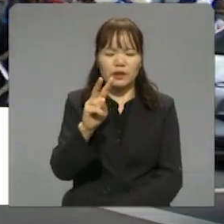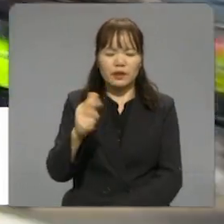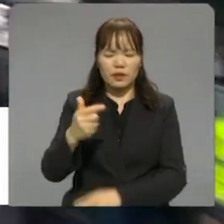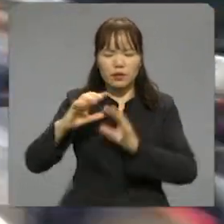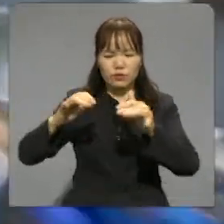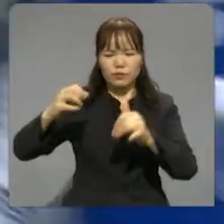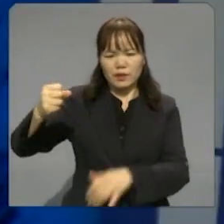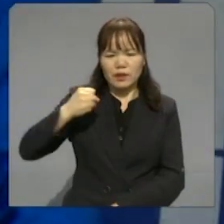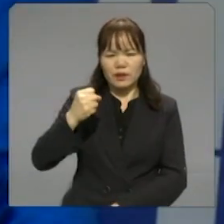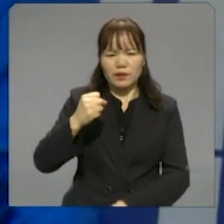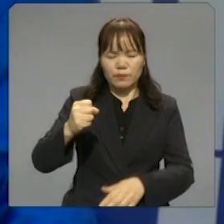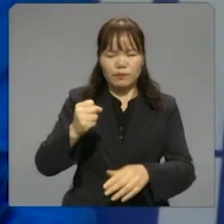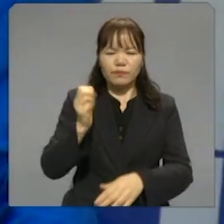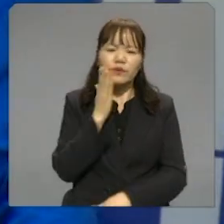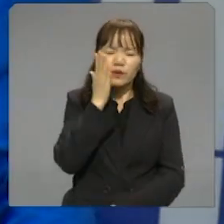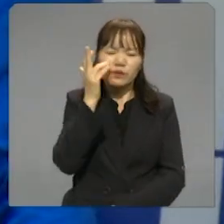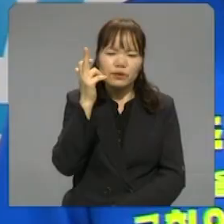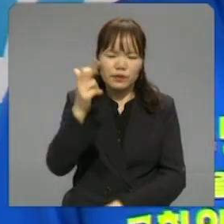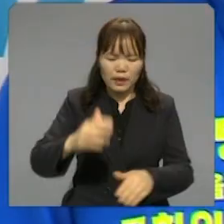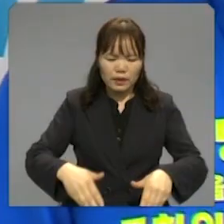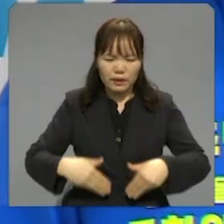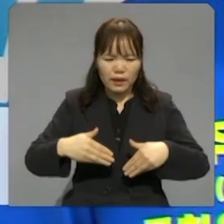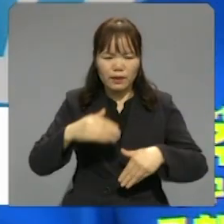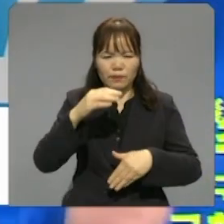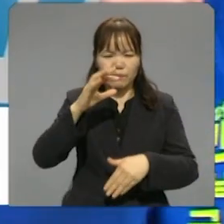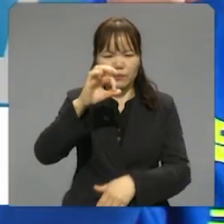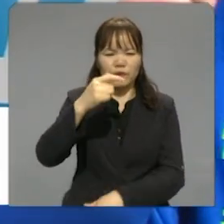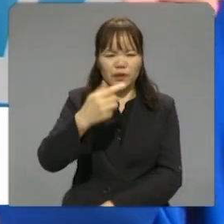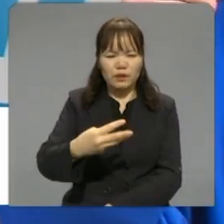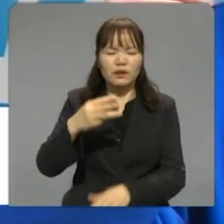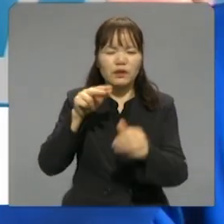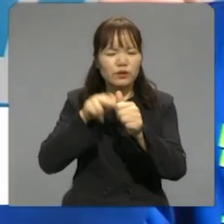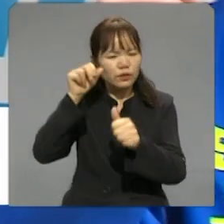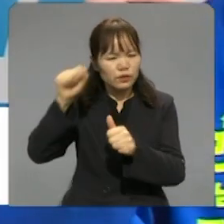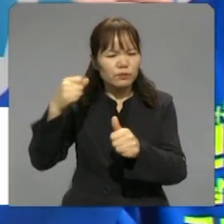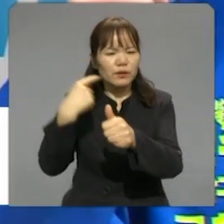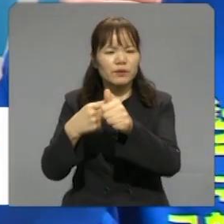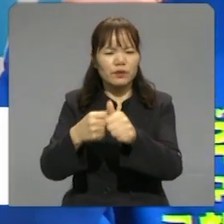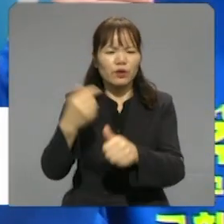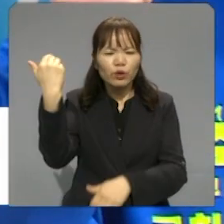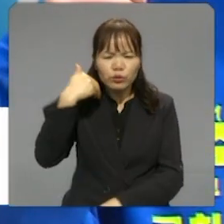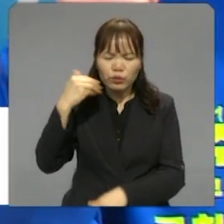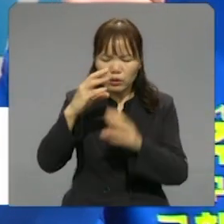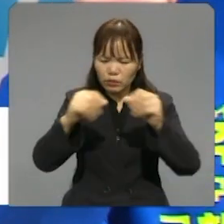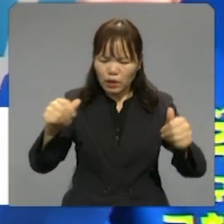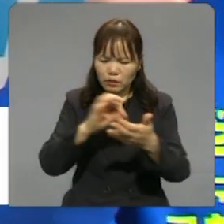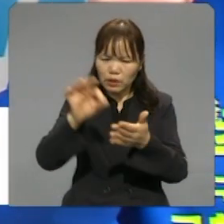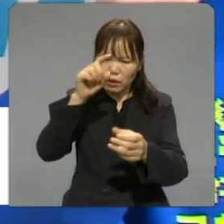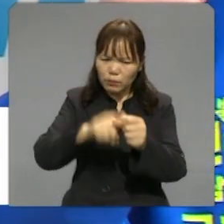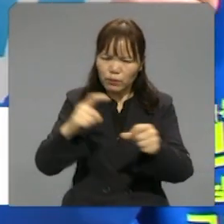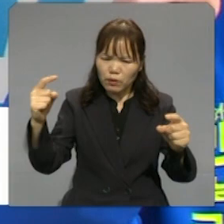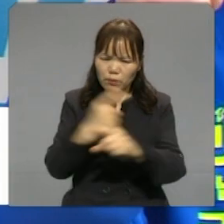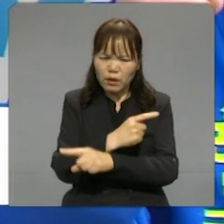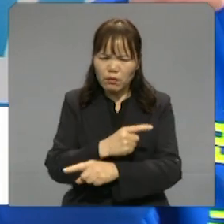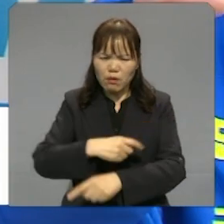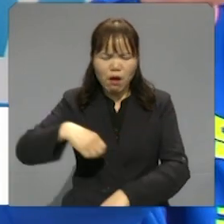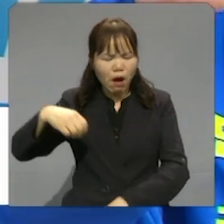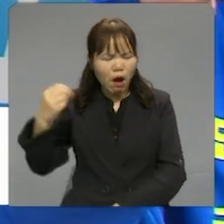남을 후보를 저격했습니다. 누군가의 땅의 용도를 바꿔서 엄청나게 땅부자가 되게 할 수도